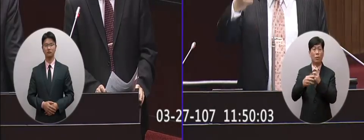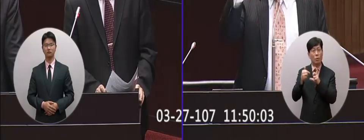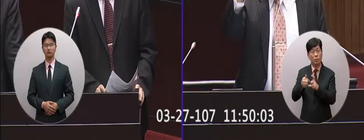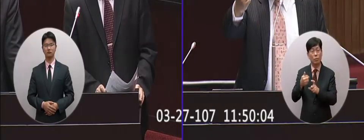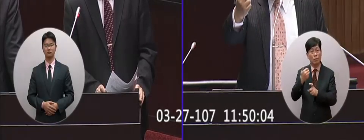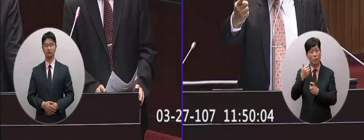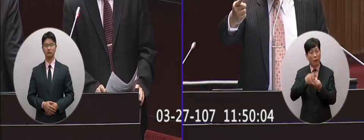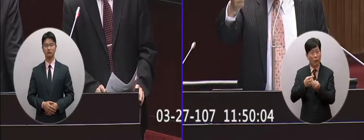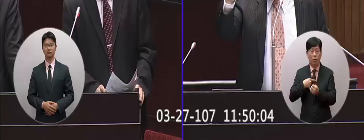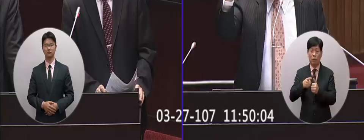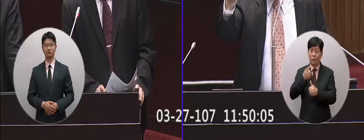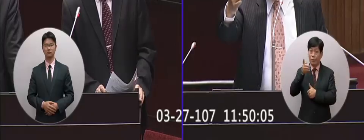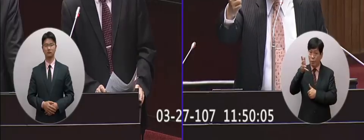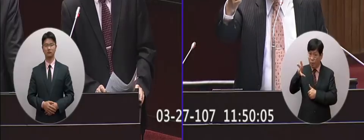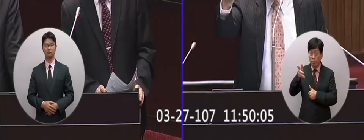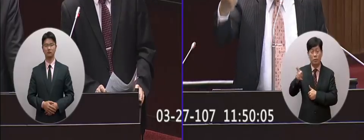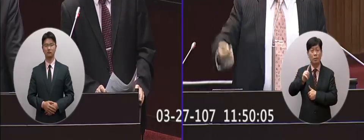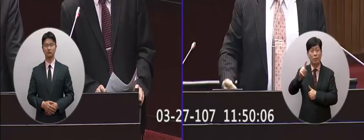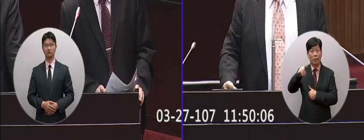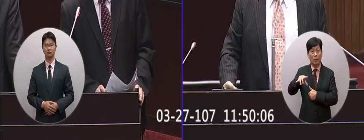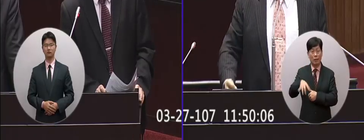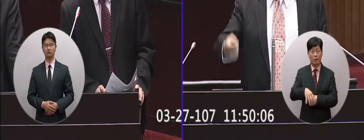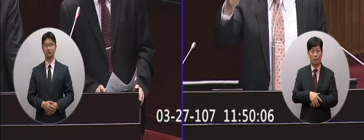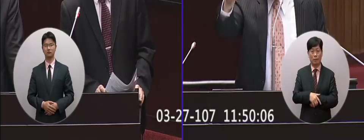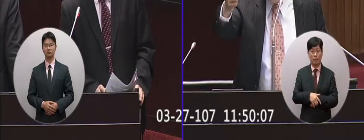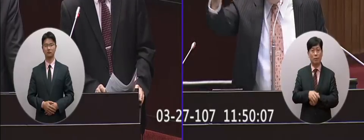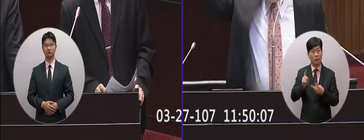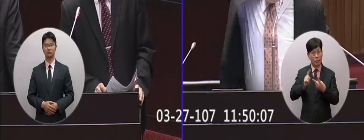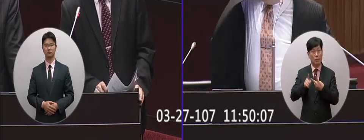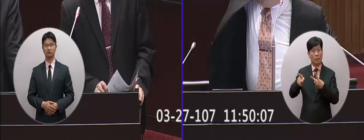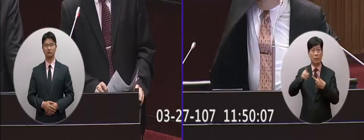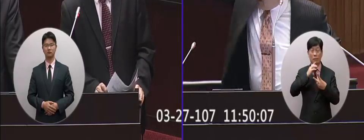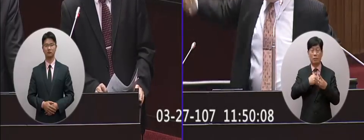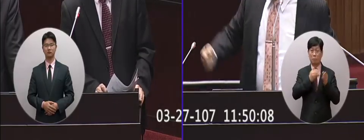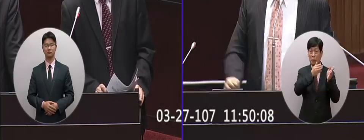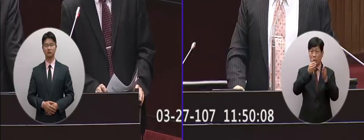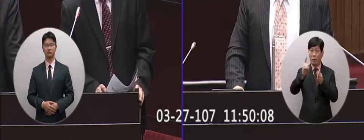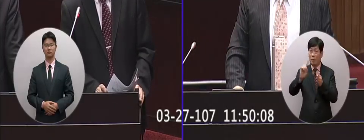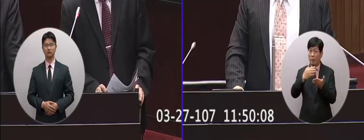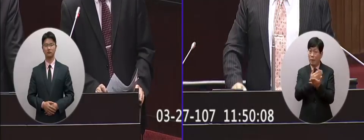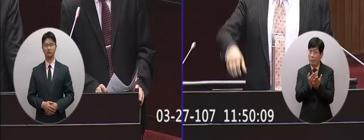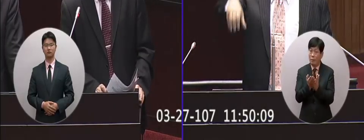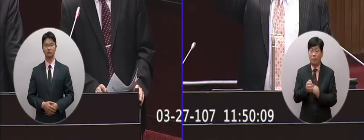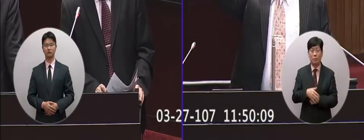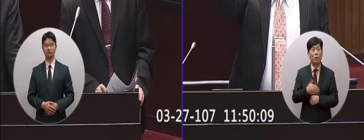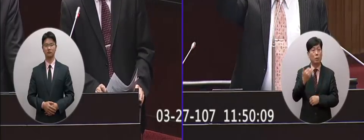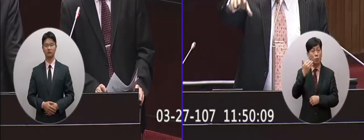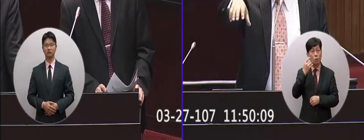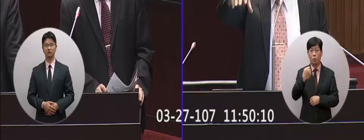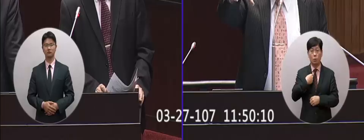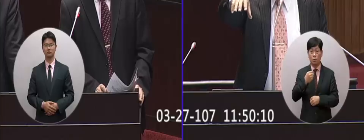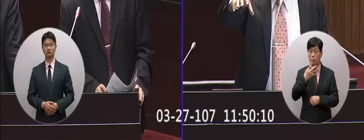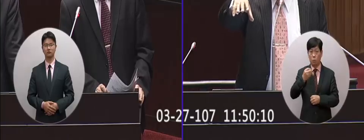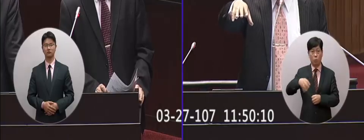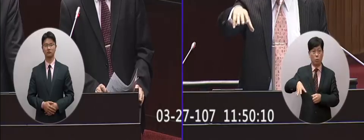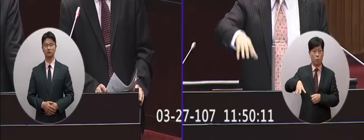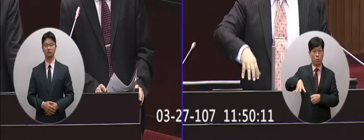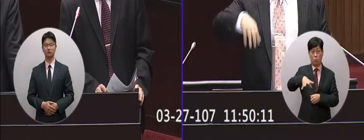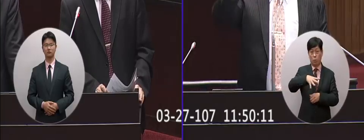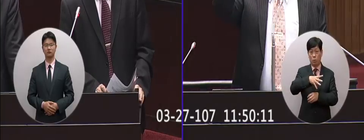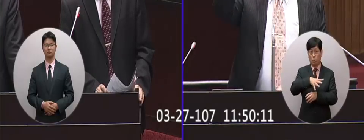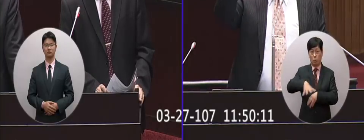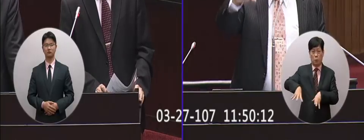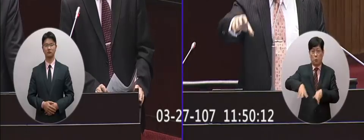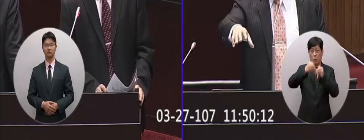我们只好第一个问他说啊，你的港海库是对，啊，你的港海库是对一款的港海库。如果我没有统一的管辖权